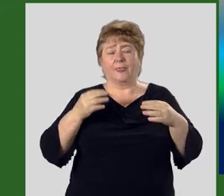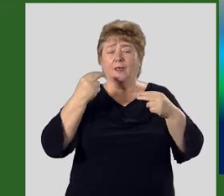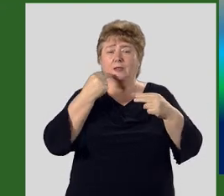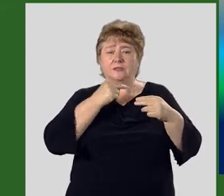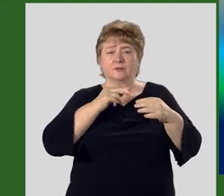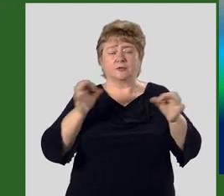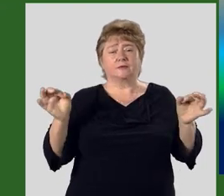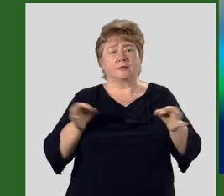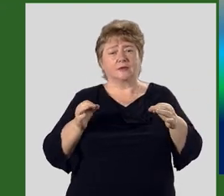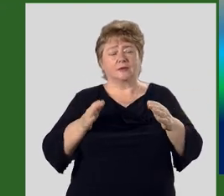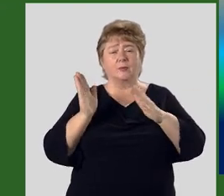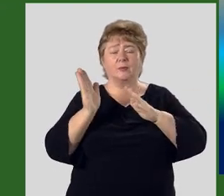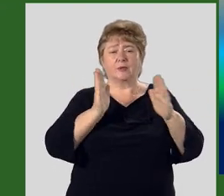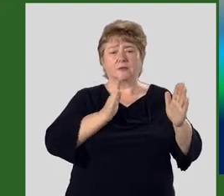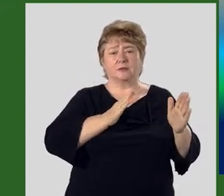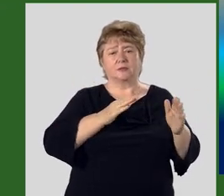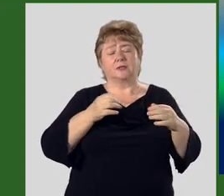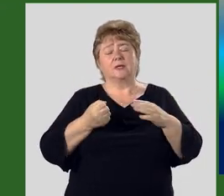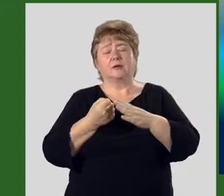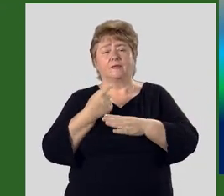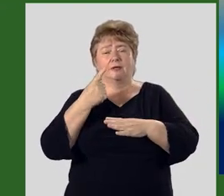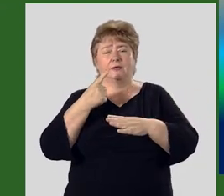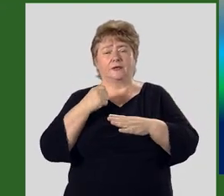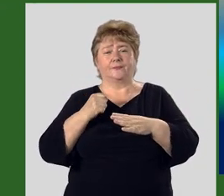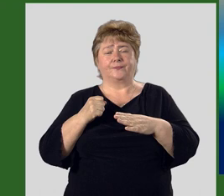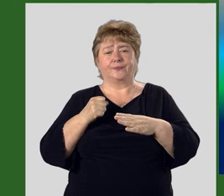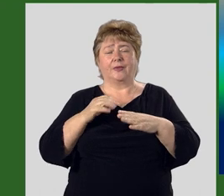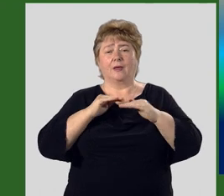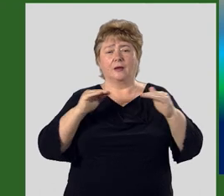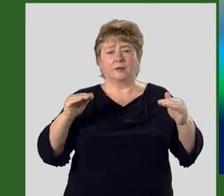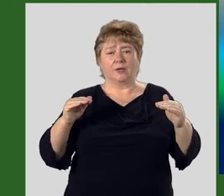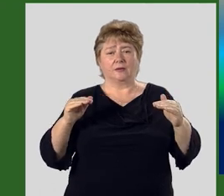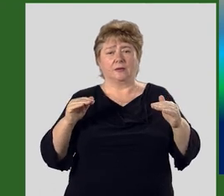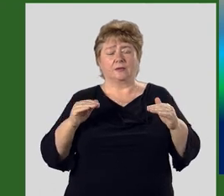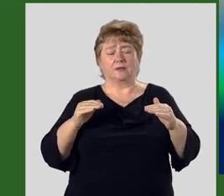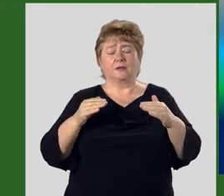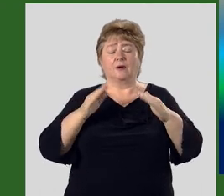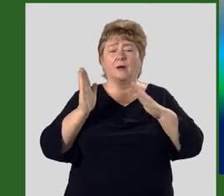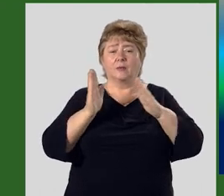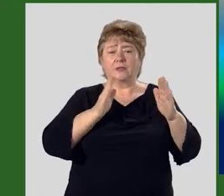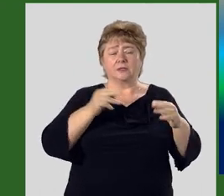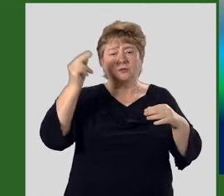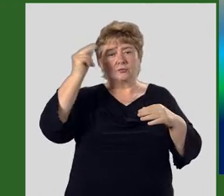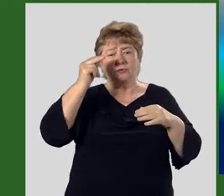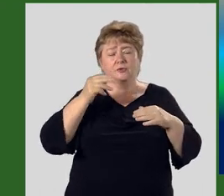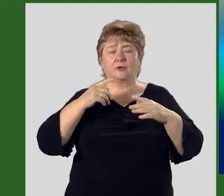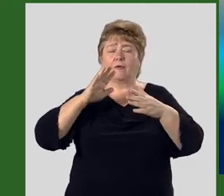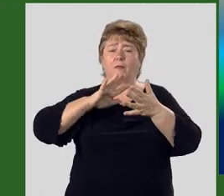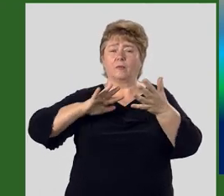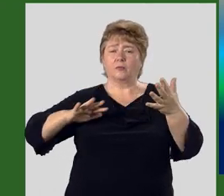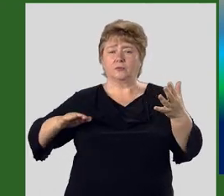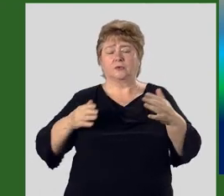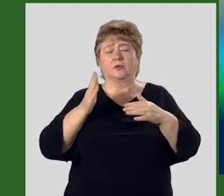свойства объектов, процессов и явлений. Ребята, в процессе учебы и в